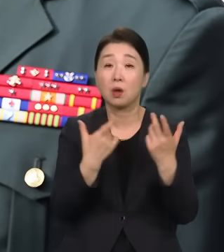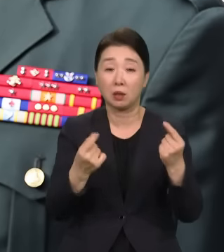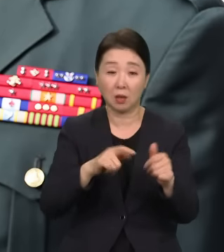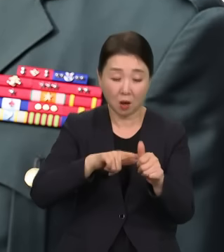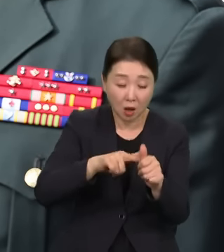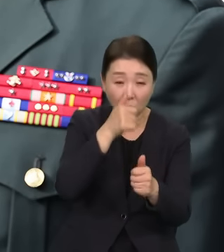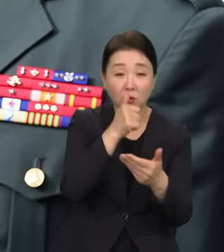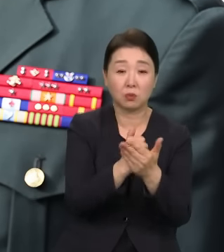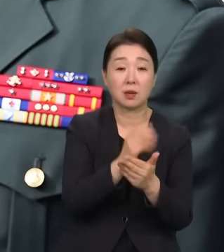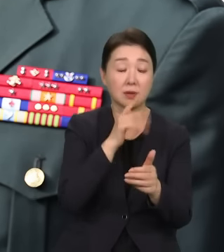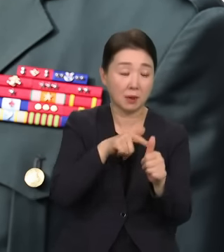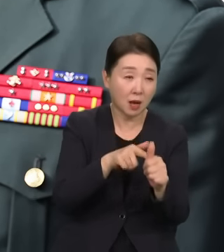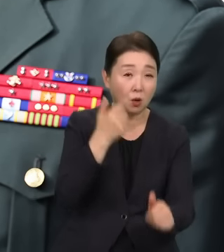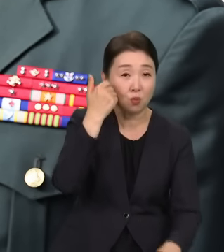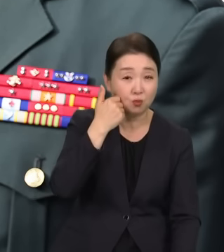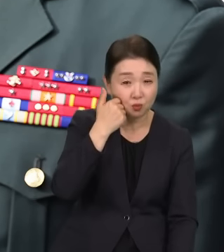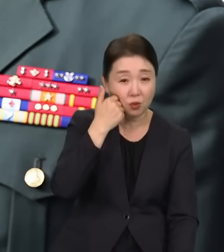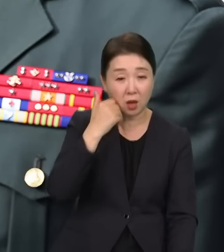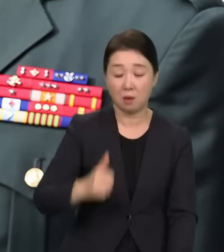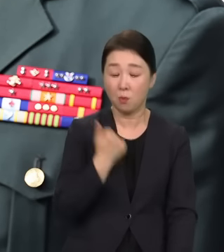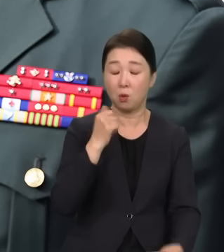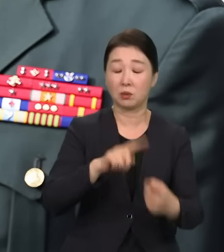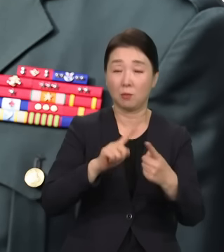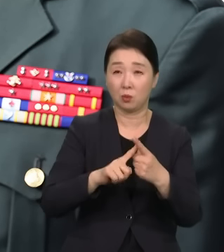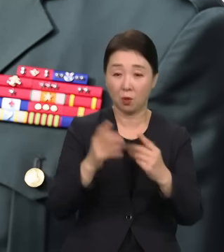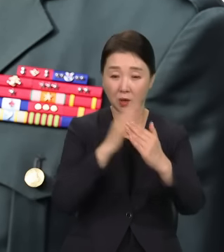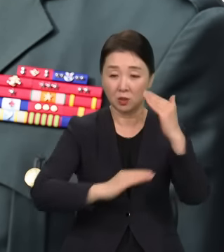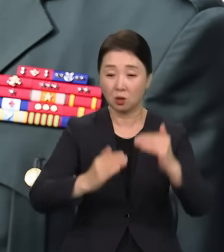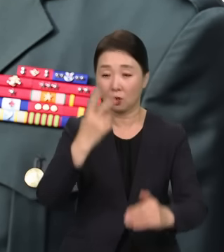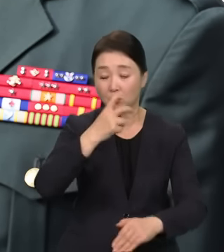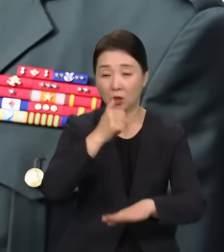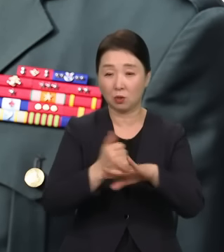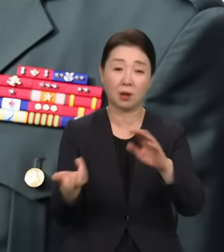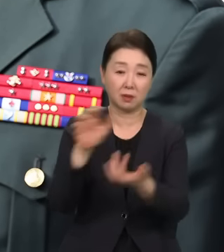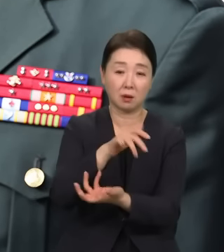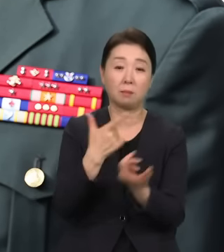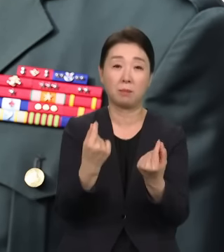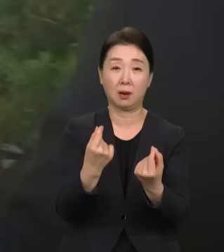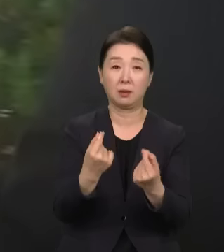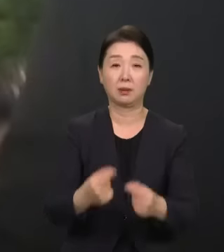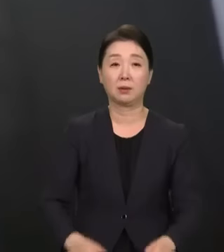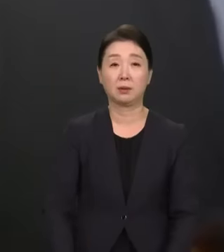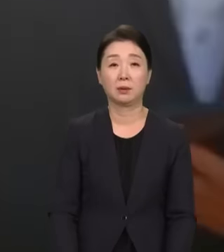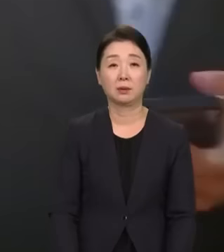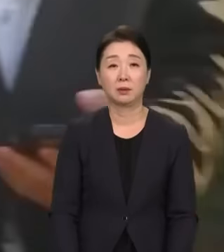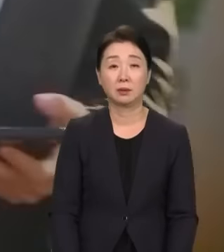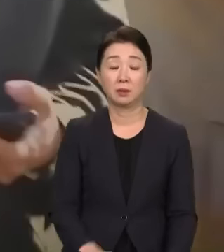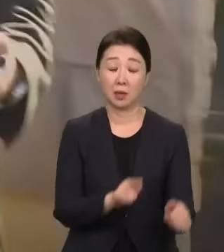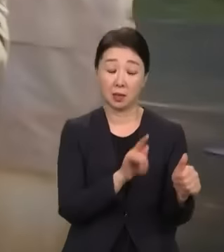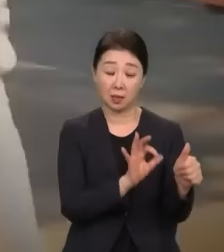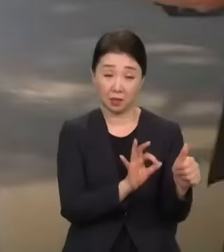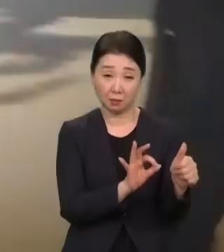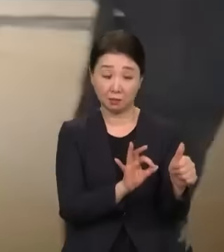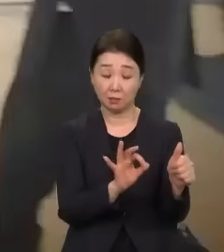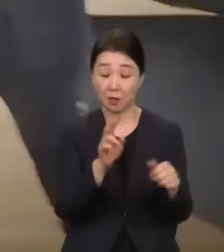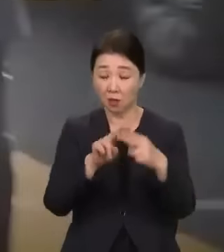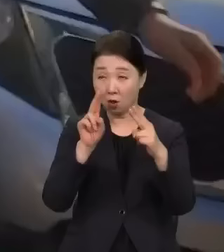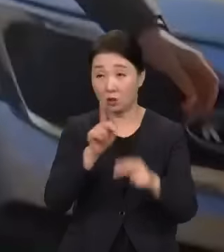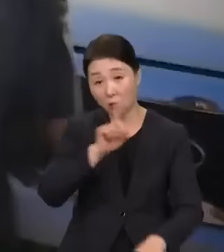대해선 진짜 강요는 누군가의 경로로 정당한 수사 결과가 뒤집힌 것이라고 밝혔습니다. 임 전 사단장이 형사